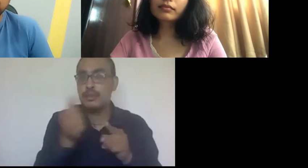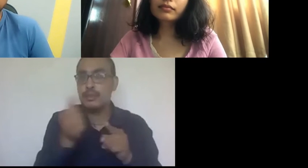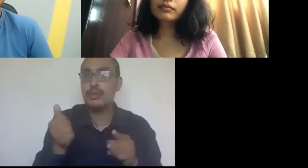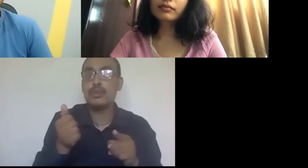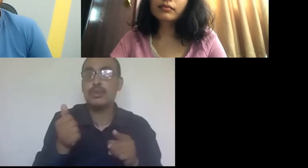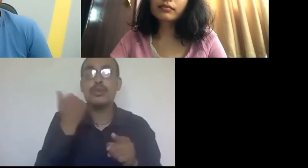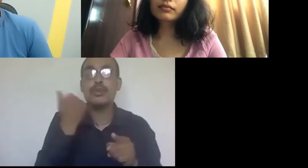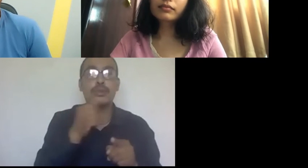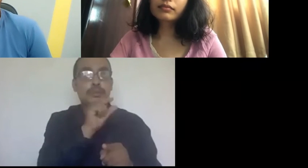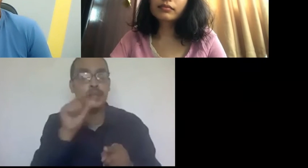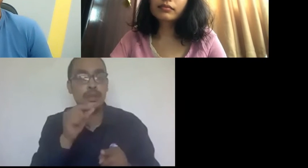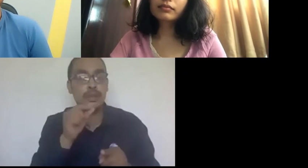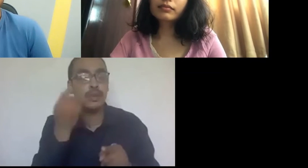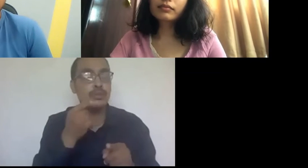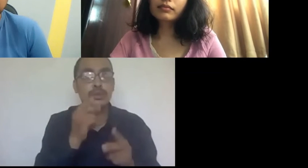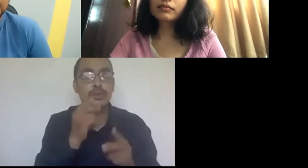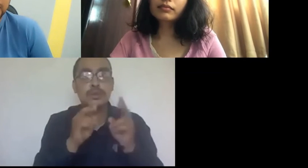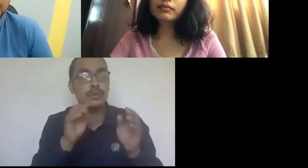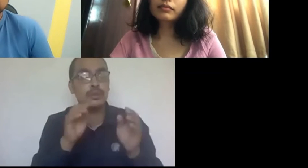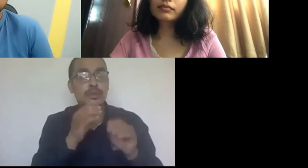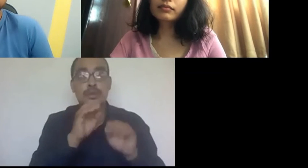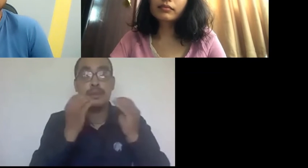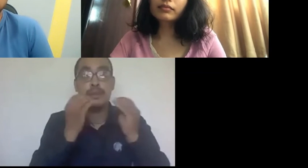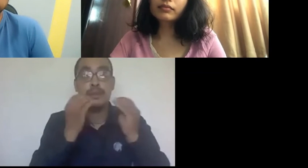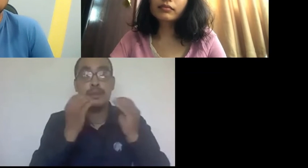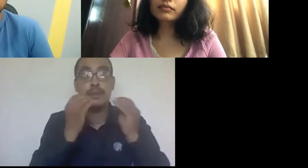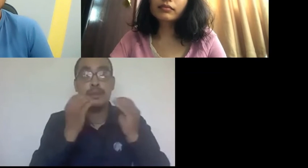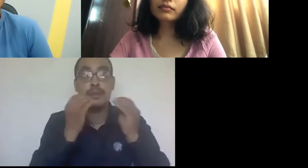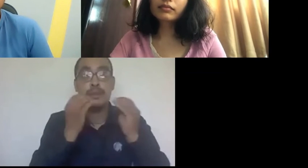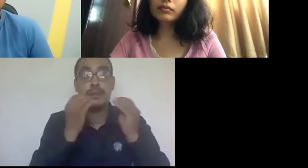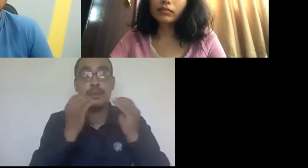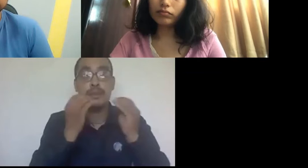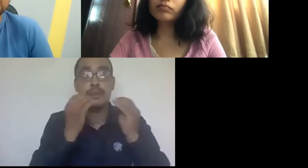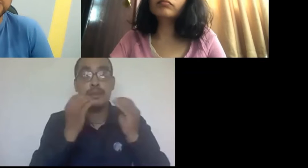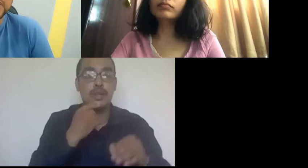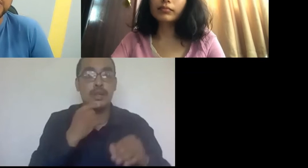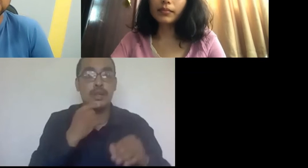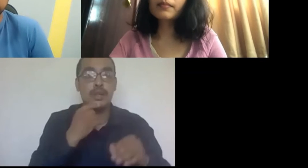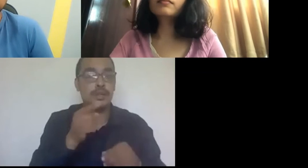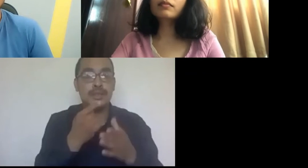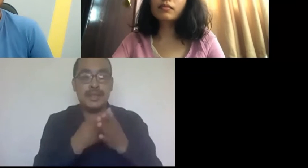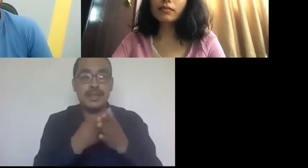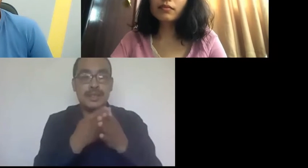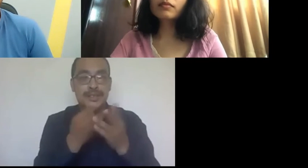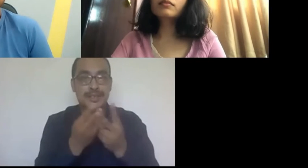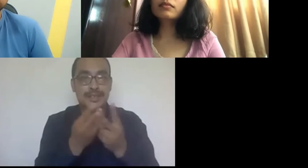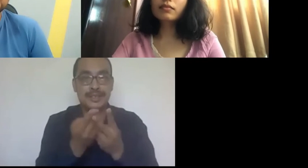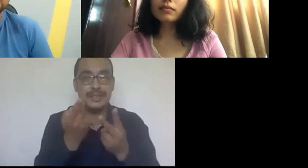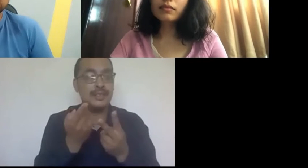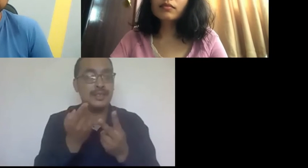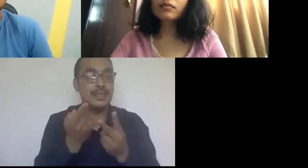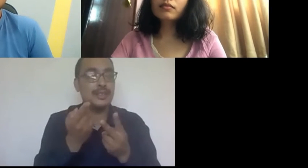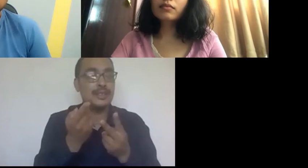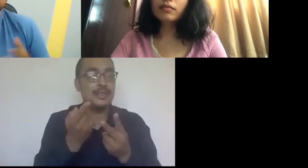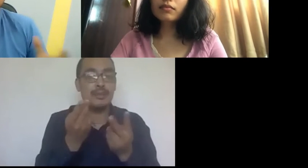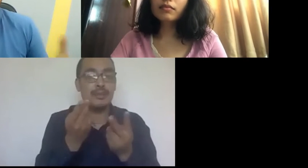आउट भयो अथवा सोसियल मिडियामा भएर तपाईँको कार त्यो कारणले गर्दाखेरि तपाईँको ट्रोल बन्छ अथवा साइबर बुलिङहरू हुन थाल्छ, होइन, सबै सोसियल